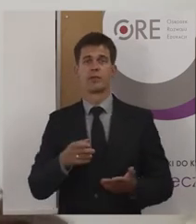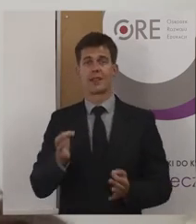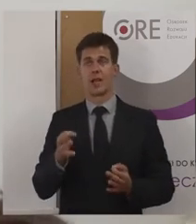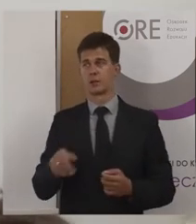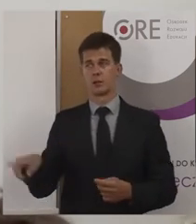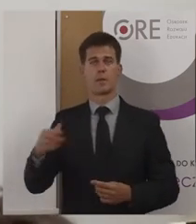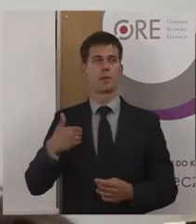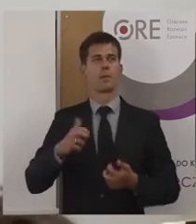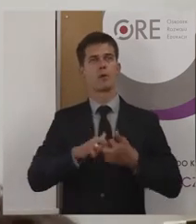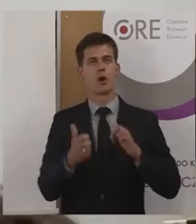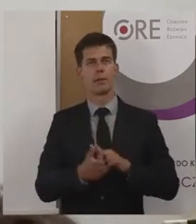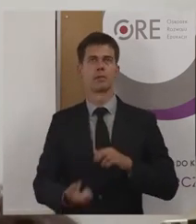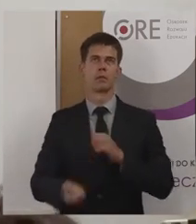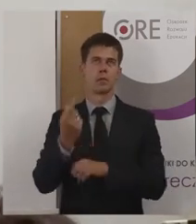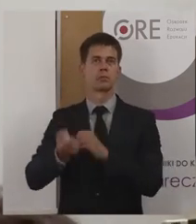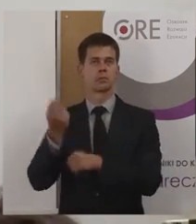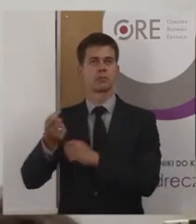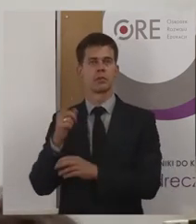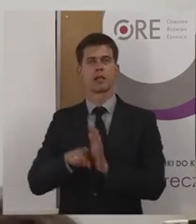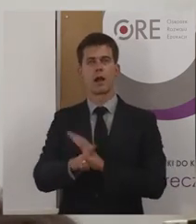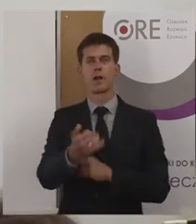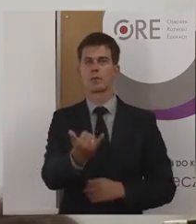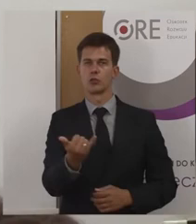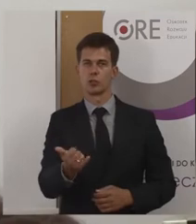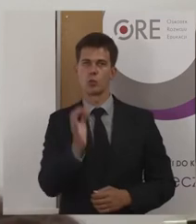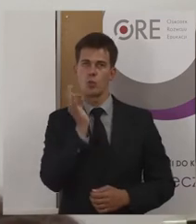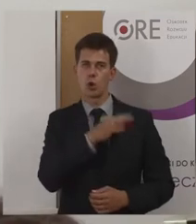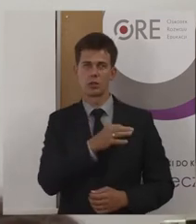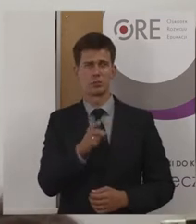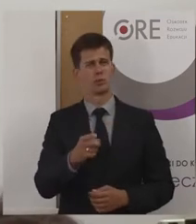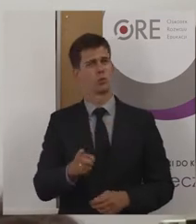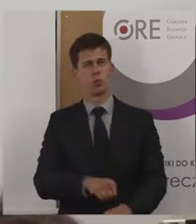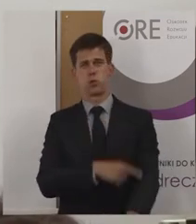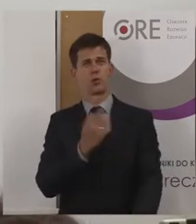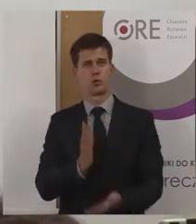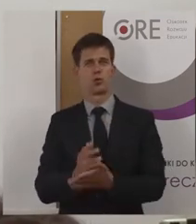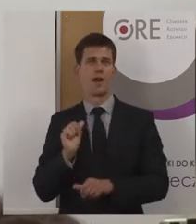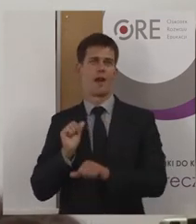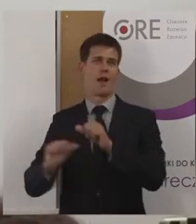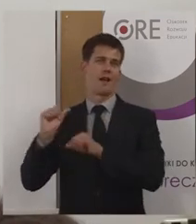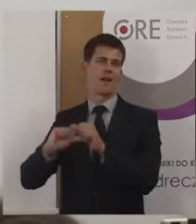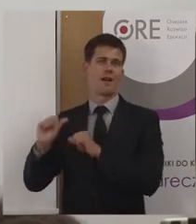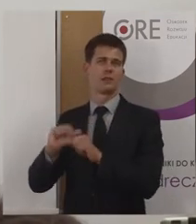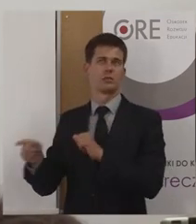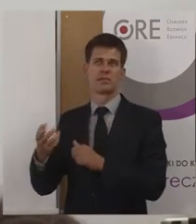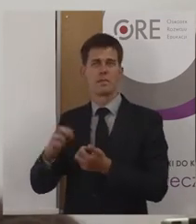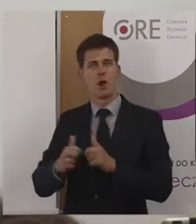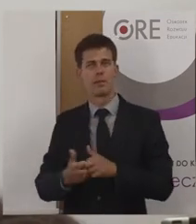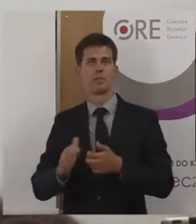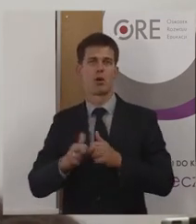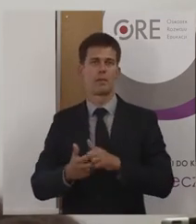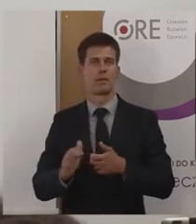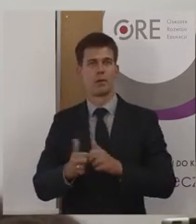te problemy z podręcznikami dla najmłodszych uczniów, one się ciągną od lat i będą się ciągnąć, jeżeli wszyscy nie zmienimy w ogóle podejścia,